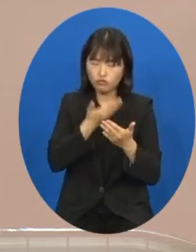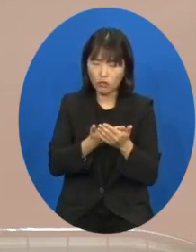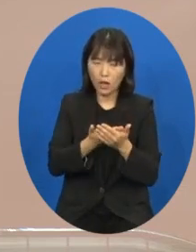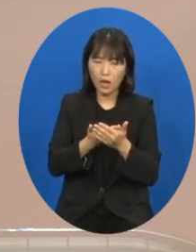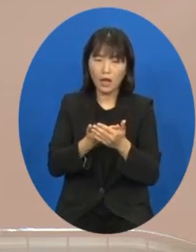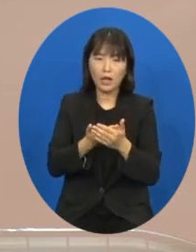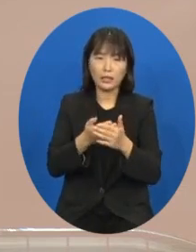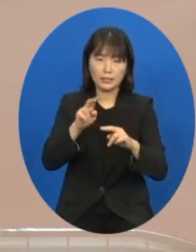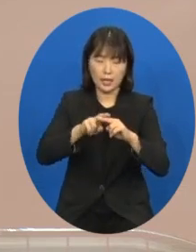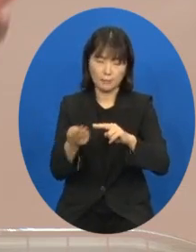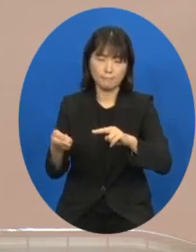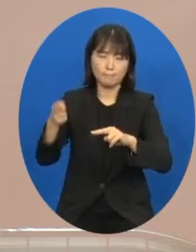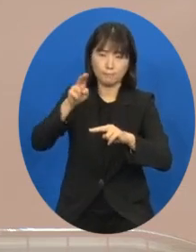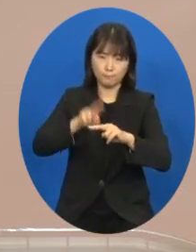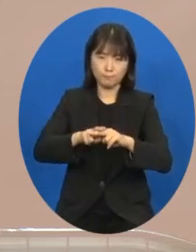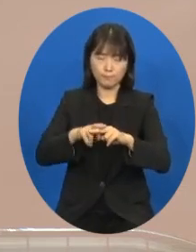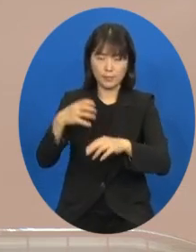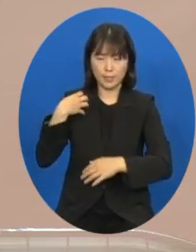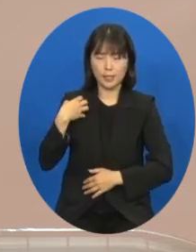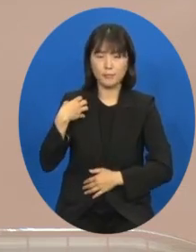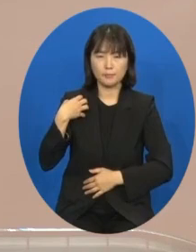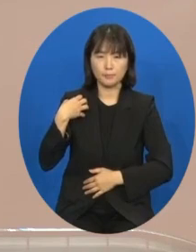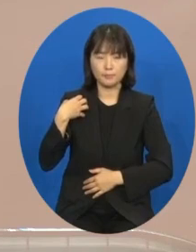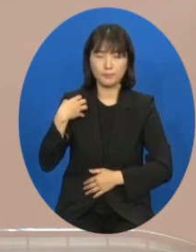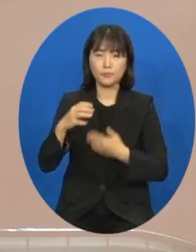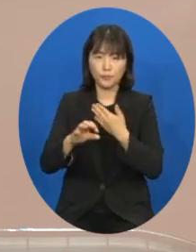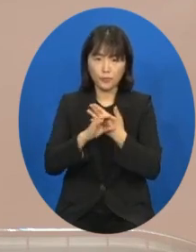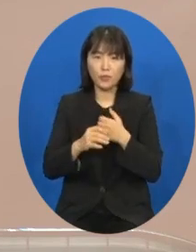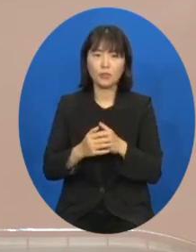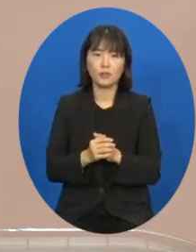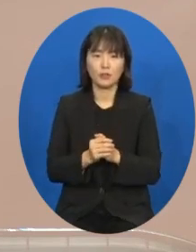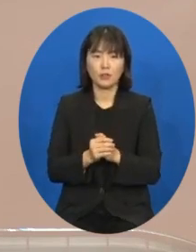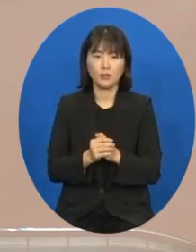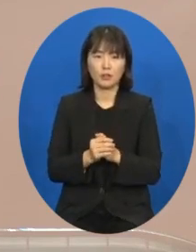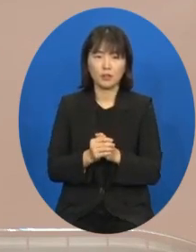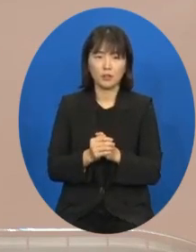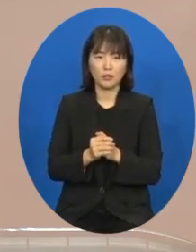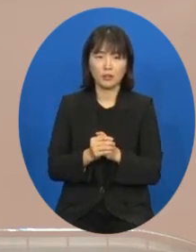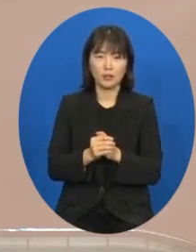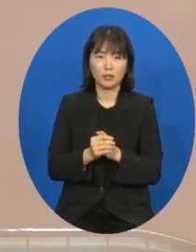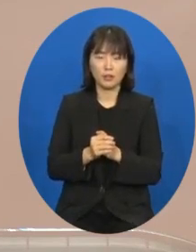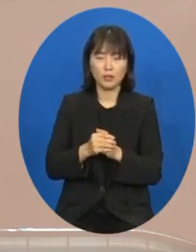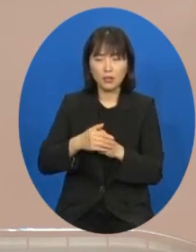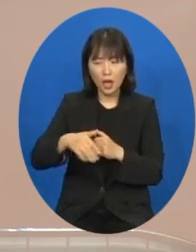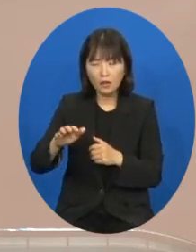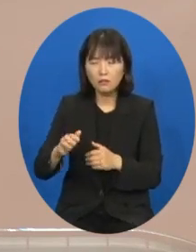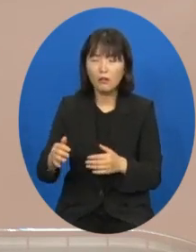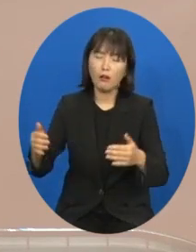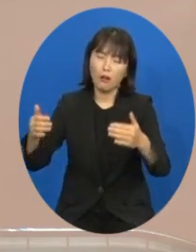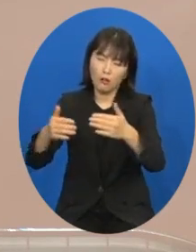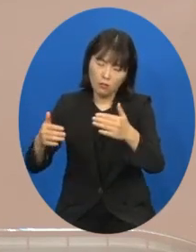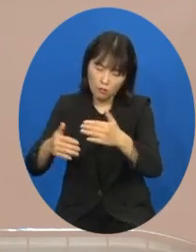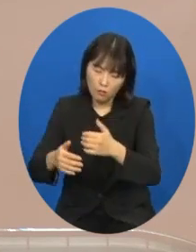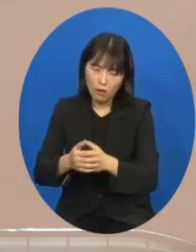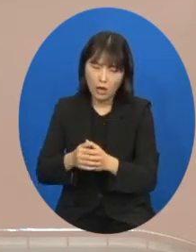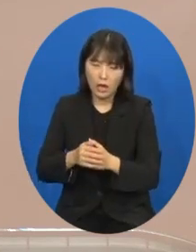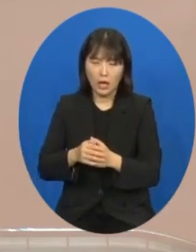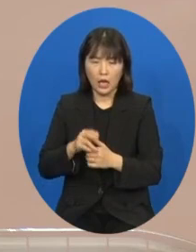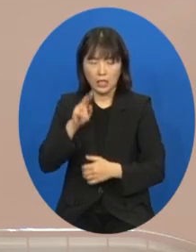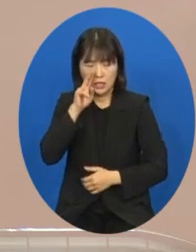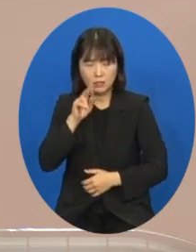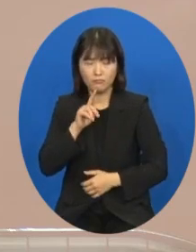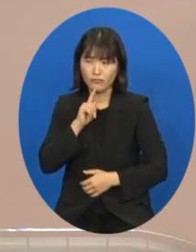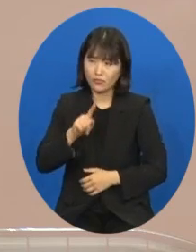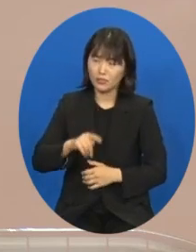맡았거나 어떤 책임을 맡으면 그러면 가서 정말 끌어안아주고 시기 질투가